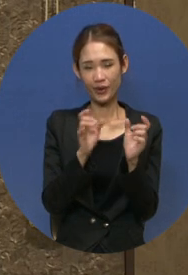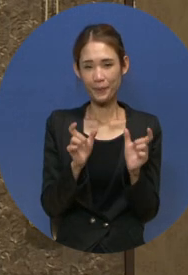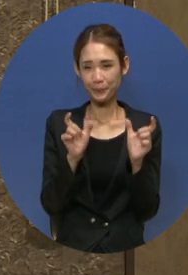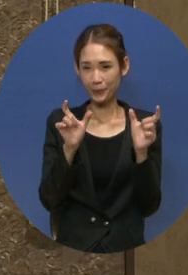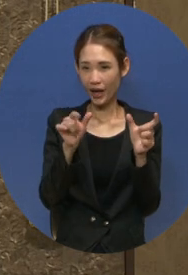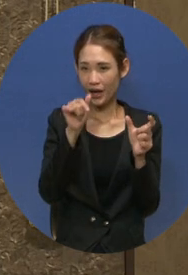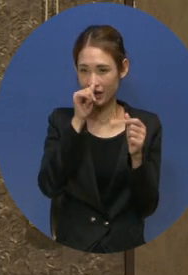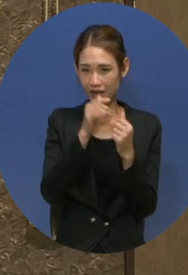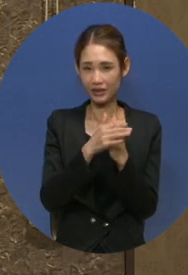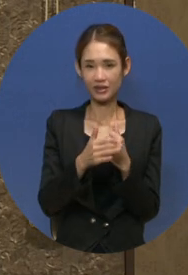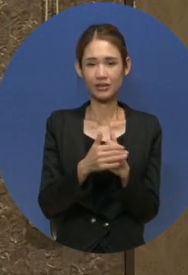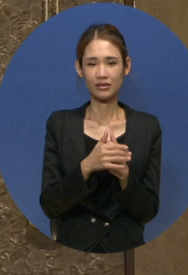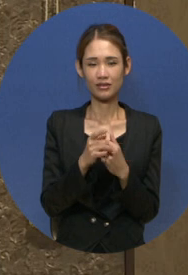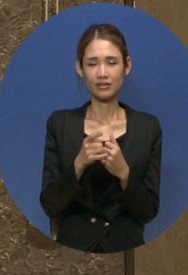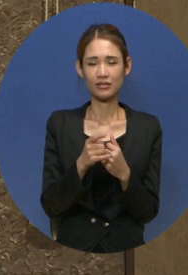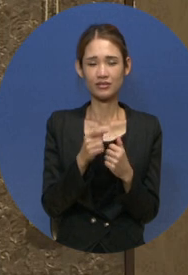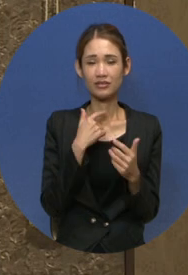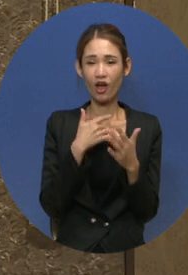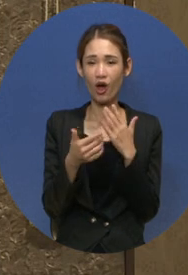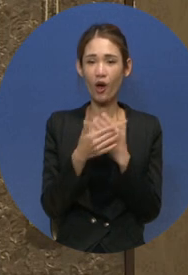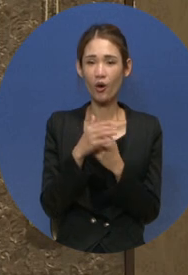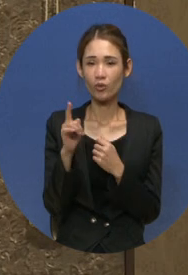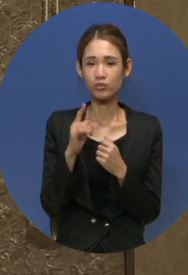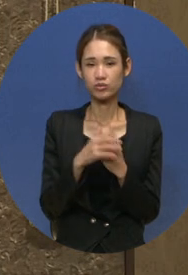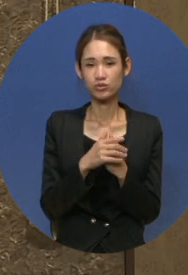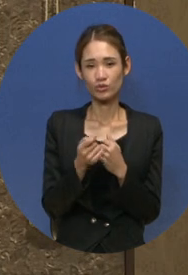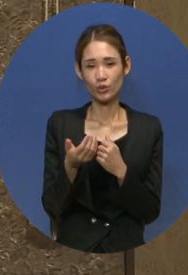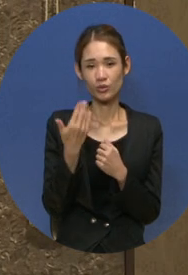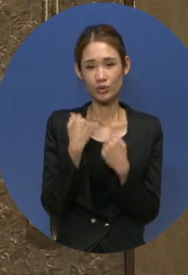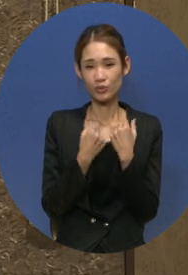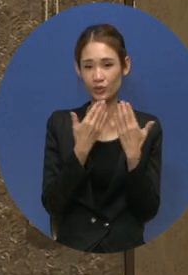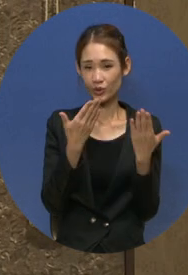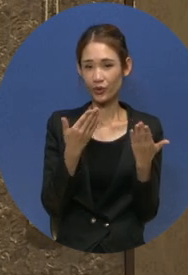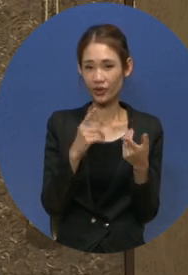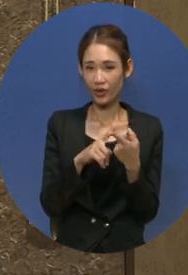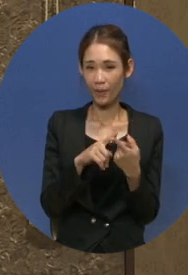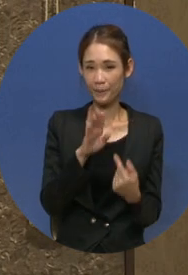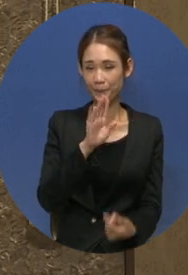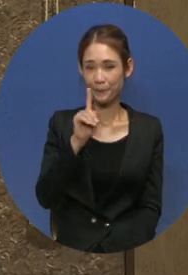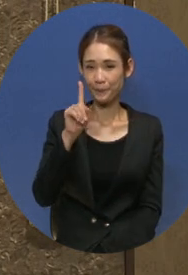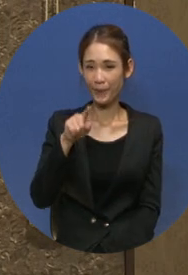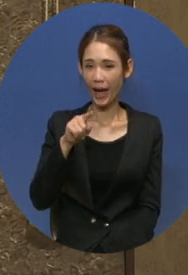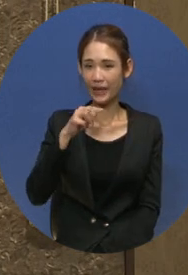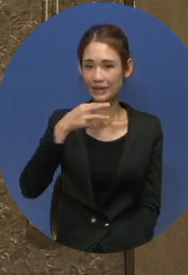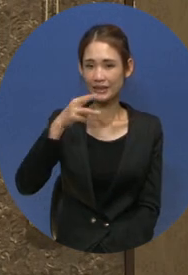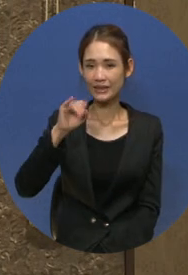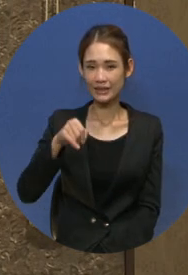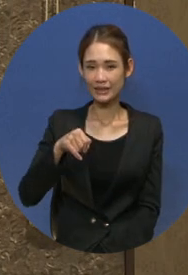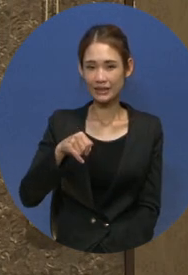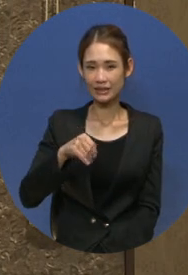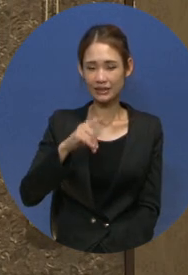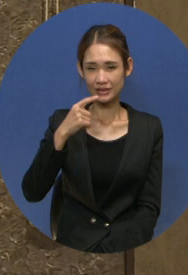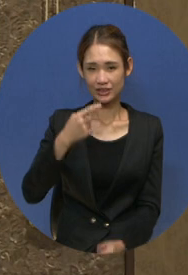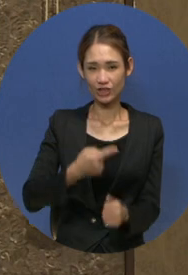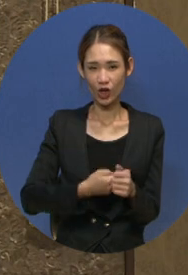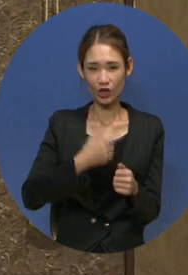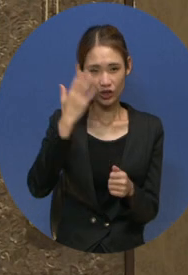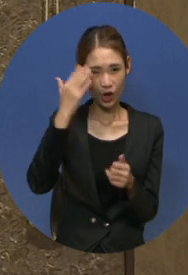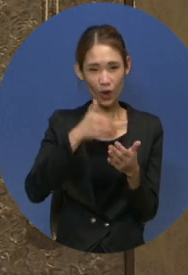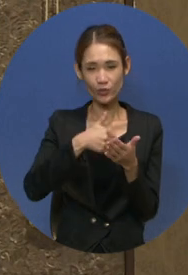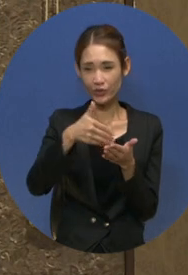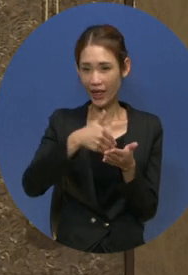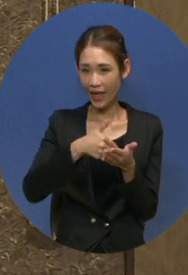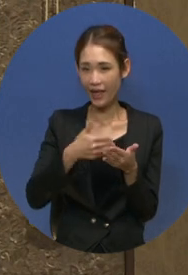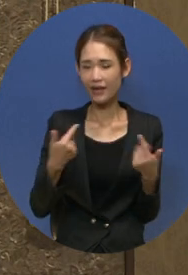올렸거든요. 그래서 그럼 거기에 어떤 체험을 하게 되는 건가요? 아까 말씀드렸듯이 이 바틱 기법하고 이 네. 천연 염색하고